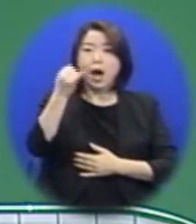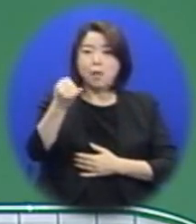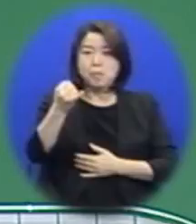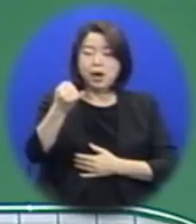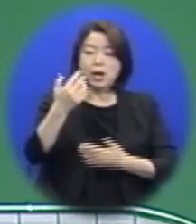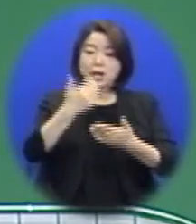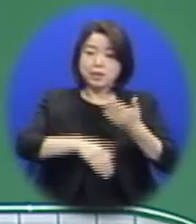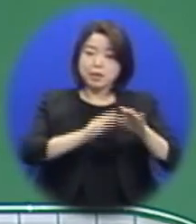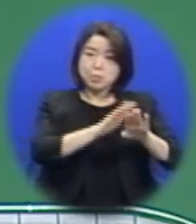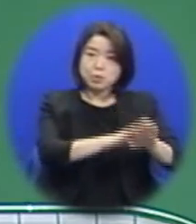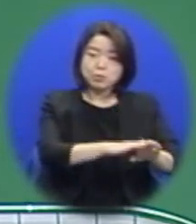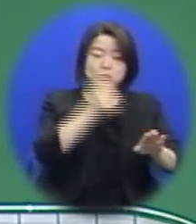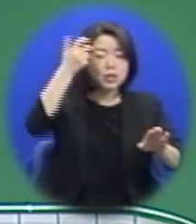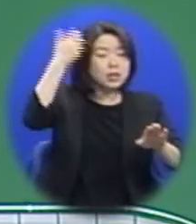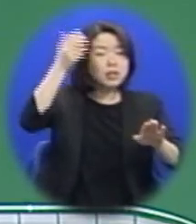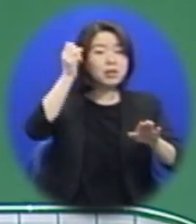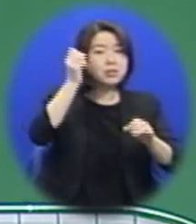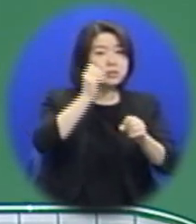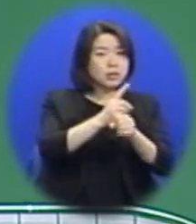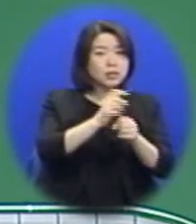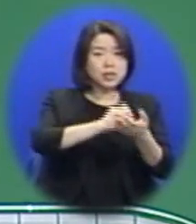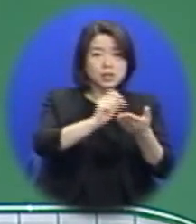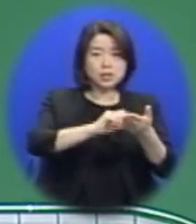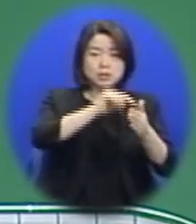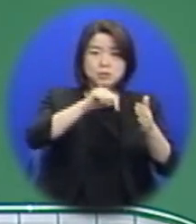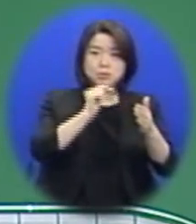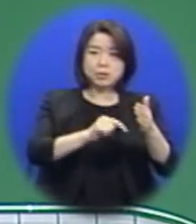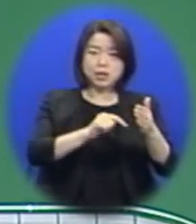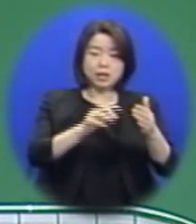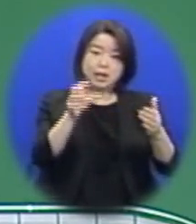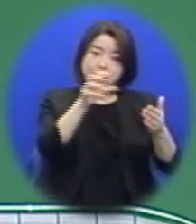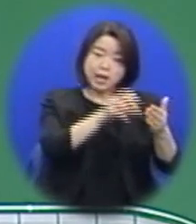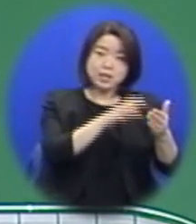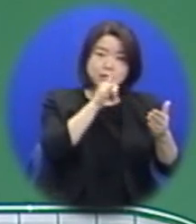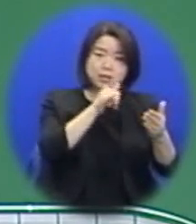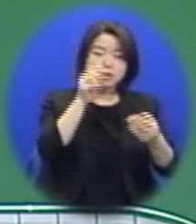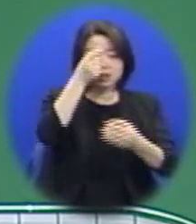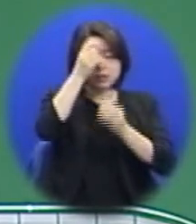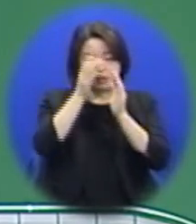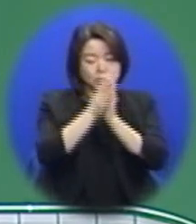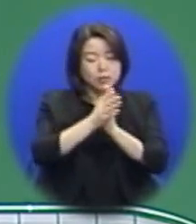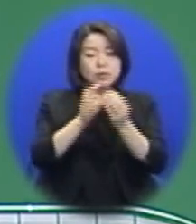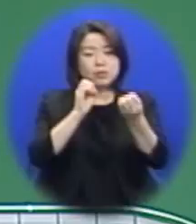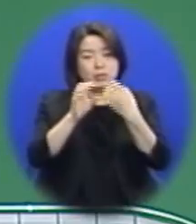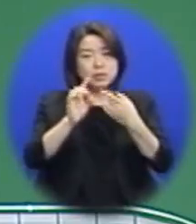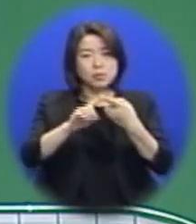남겨둔 영성일기 속에 담겨있는 기도와 응답에 대하여 읽고